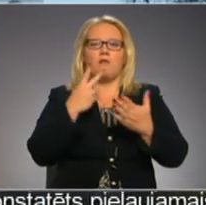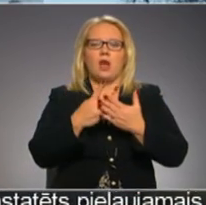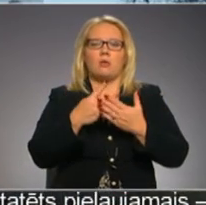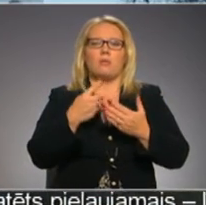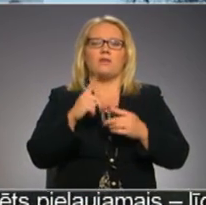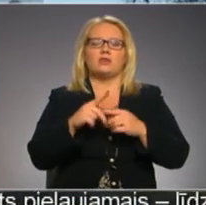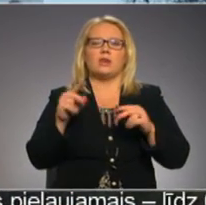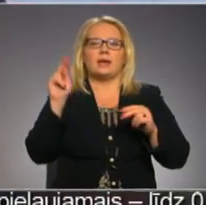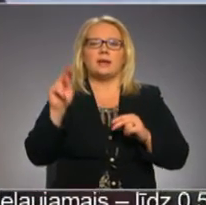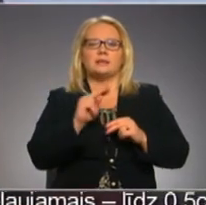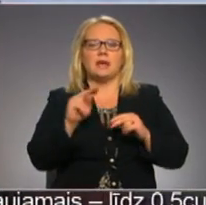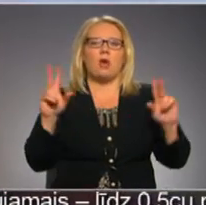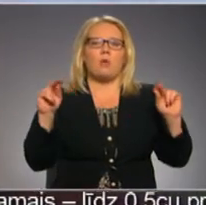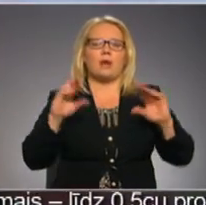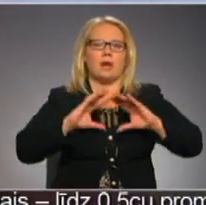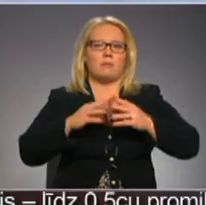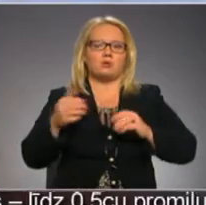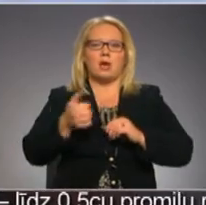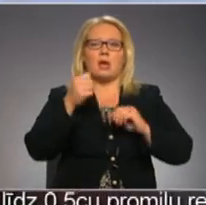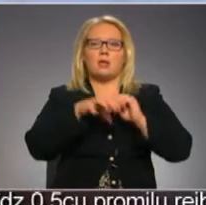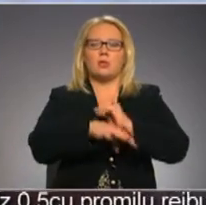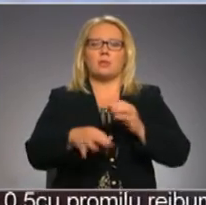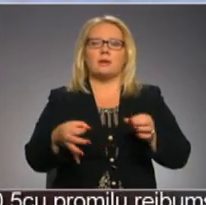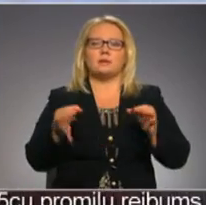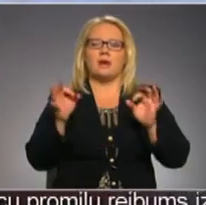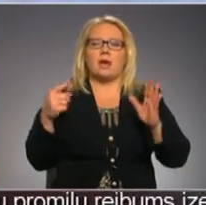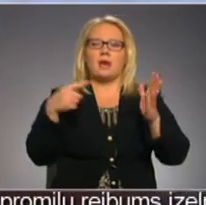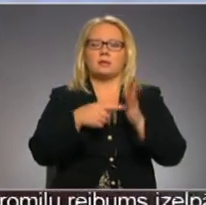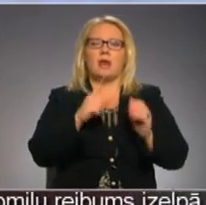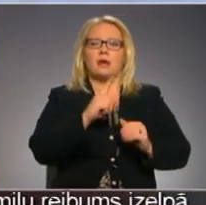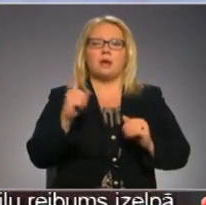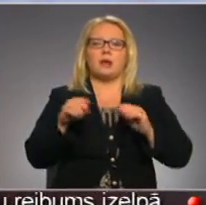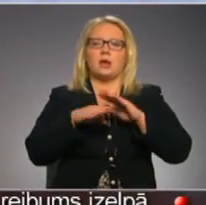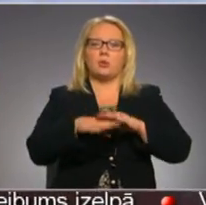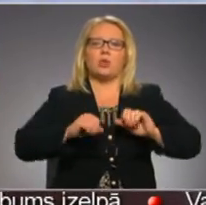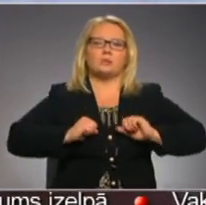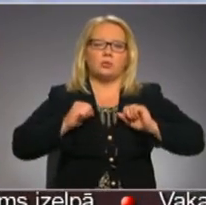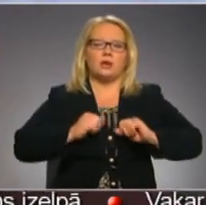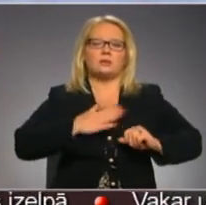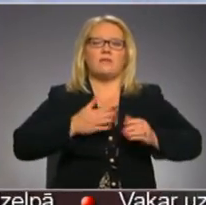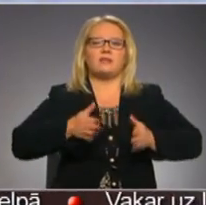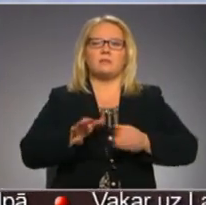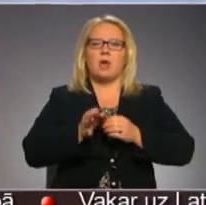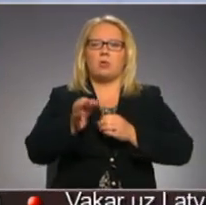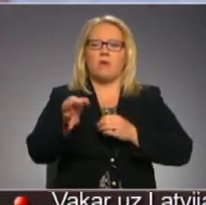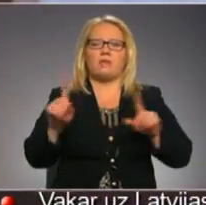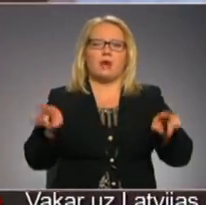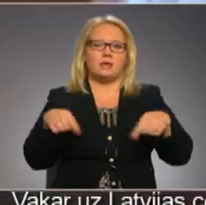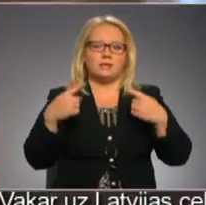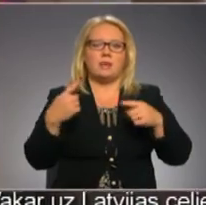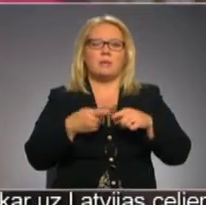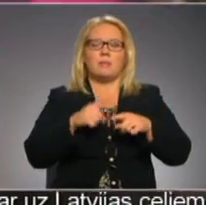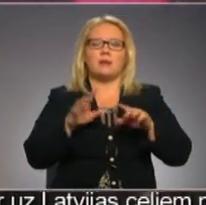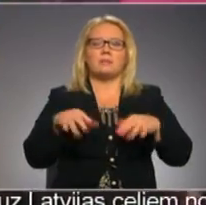kristīgajai un garīgajai pasaulē. Gada nogalē ir nozīmīgi akcentēt arī katra ieguldītās pūles sava dzimtā novada attīstībā. Tāpēc